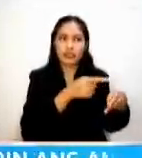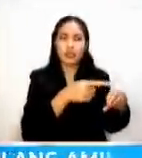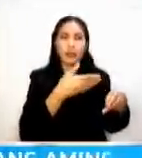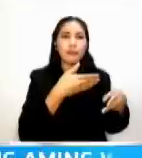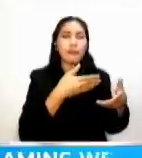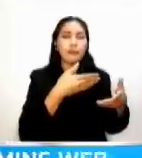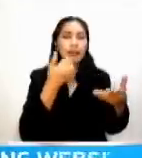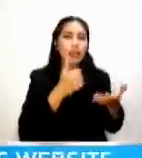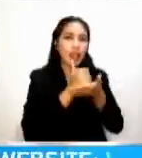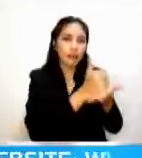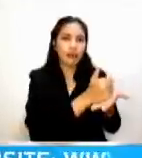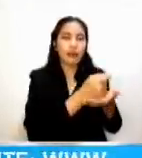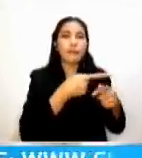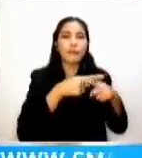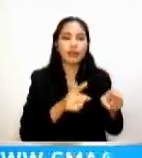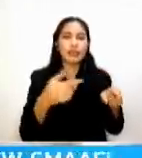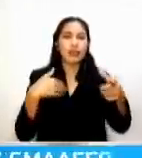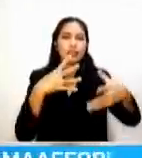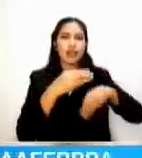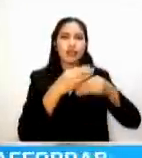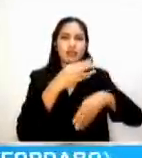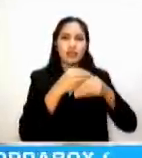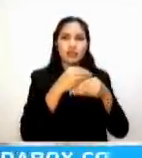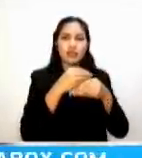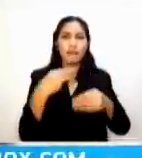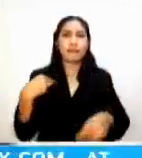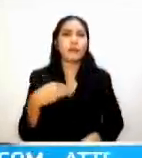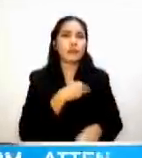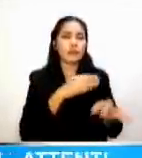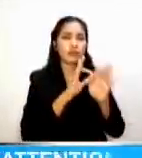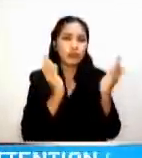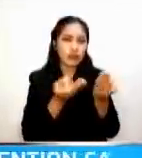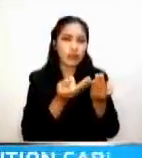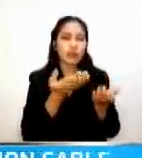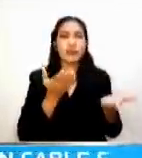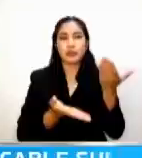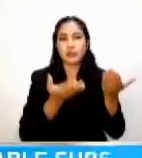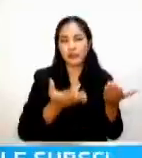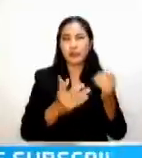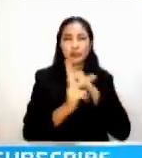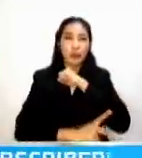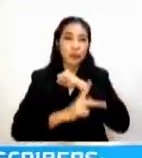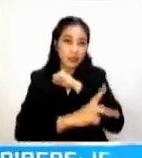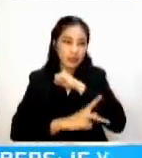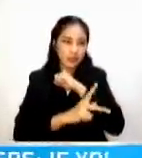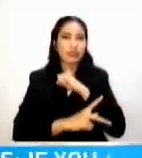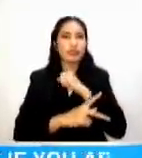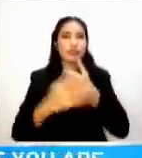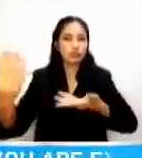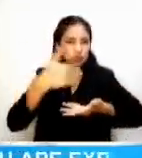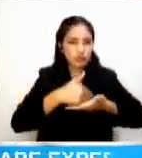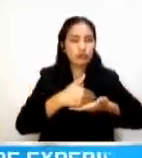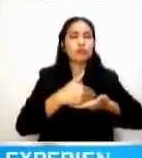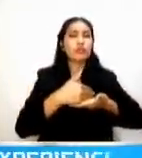mga household ng member of the family, siguro from other provinces, at tumipat na rito. Paano po kaya yun? Ano yung magiging,